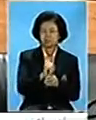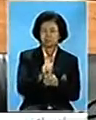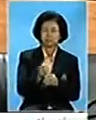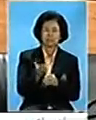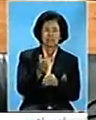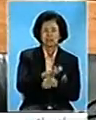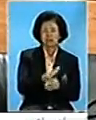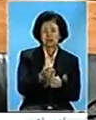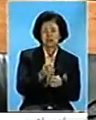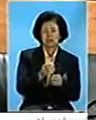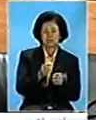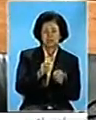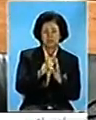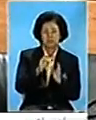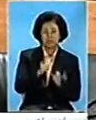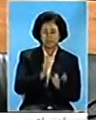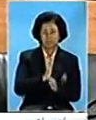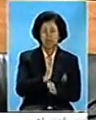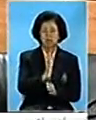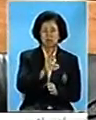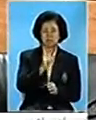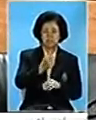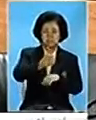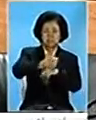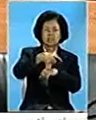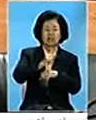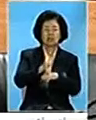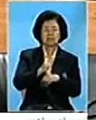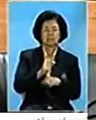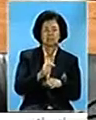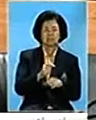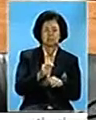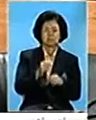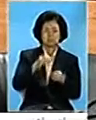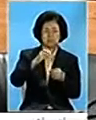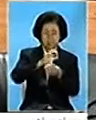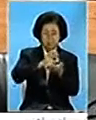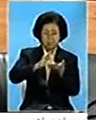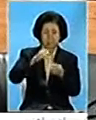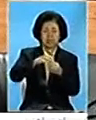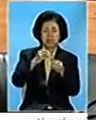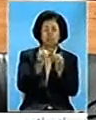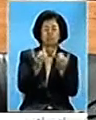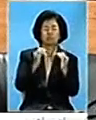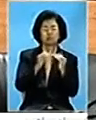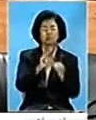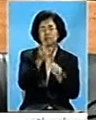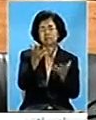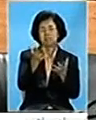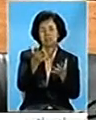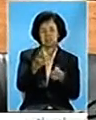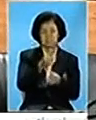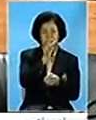อย่างนี้ความเป็นกลางในสภาผู้แทนราษฎรหรือความเป็นประธานความเป็นกลางในรัฐธรรมนูญที่เขียนไว้มันใช้ได้ไหมครับท่านจะตำหนิได้ไหม